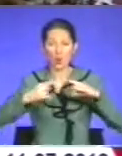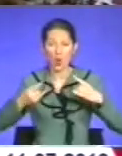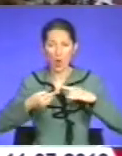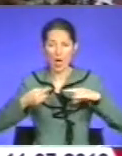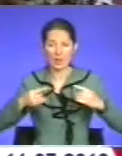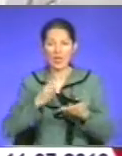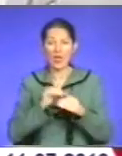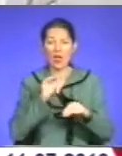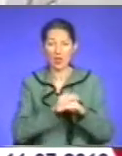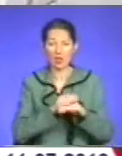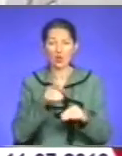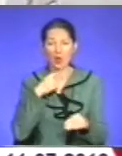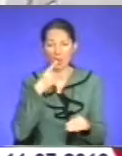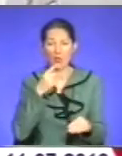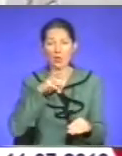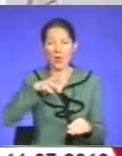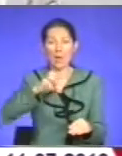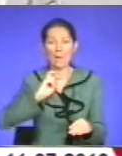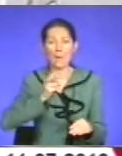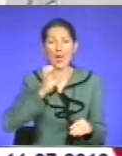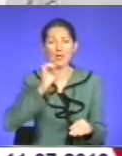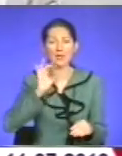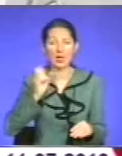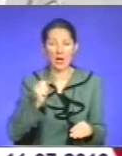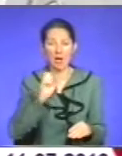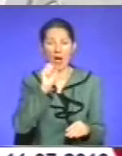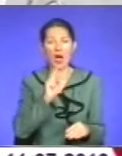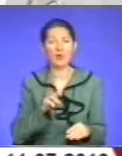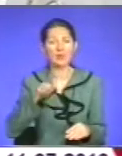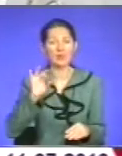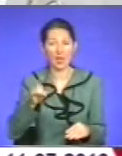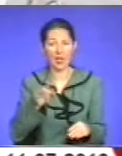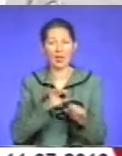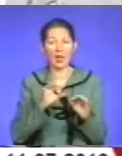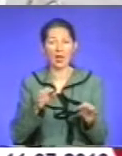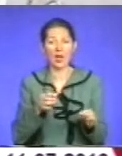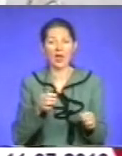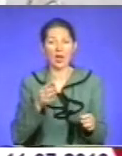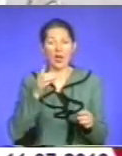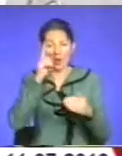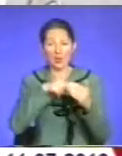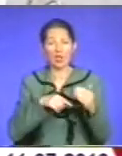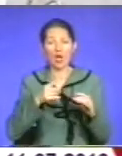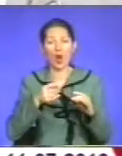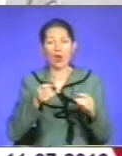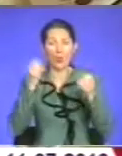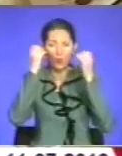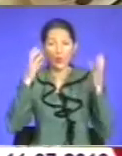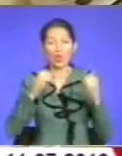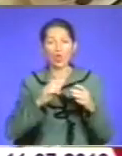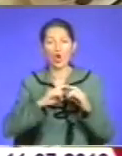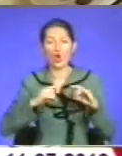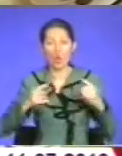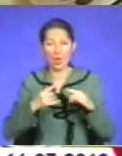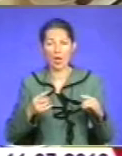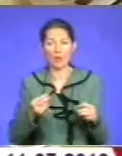які вказують на Мексику. Ацтеки сповідували культ шоколаду, називали його їжею богів, але вживали шоколад не у такому